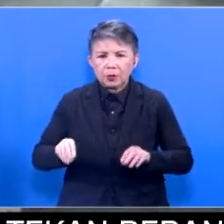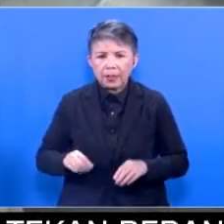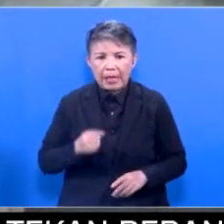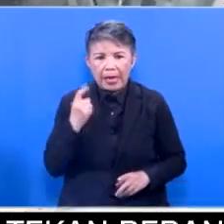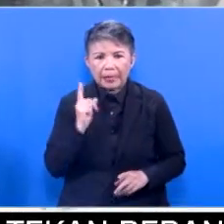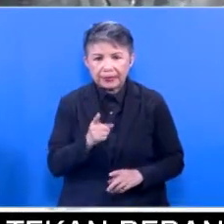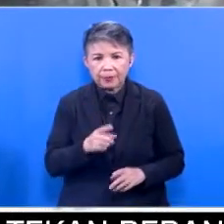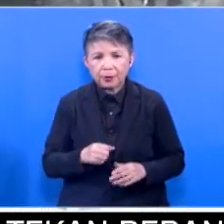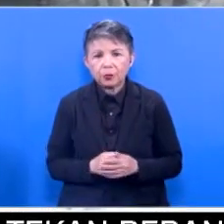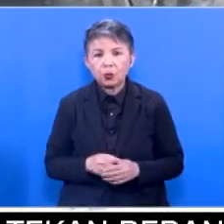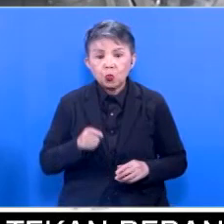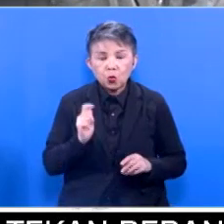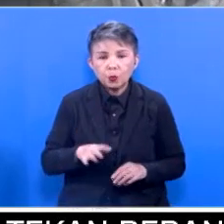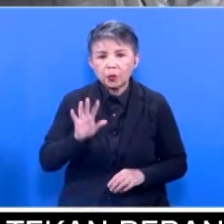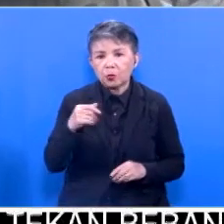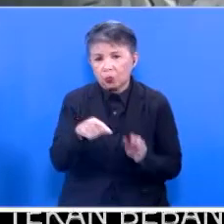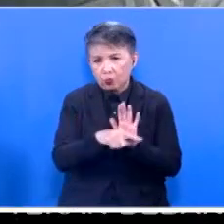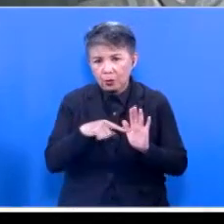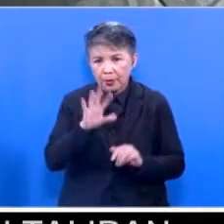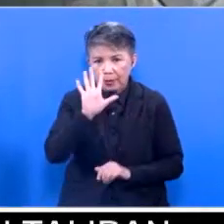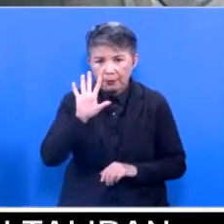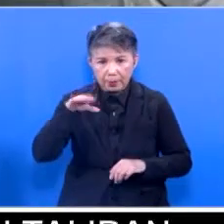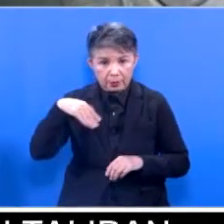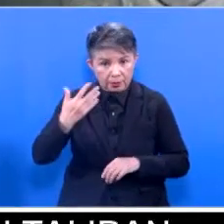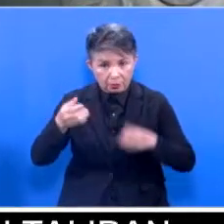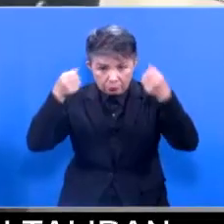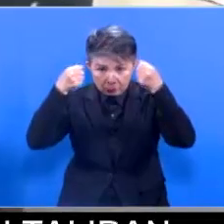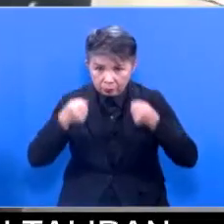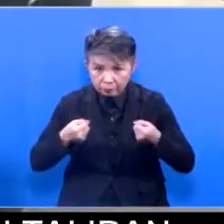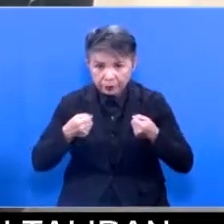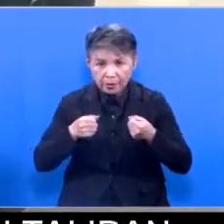hukumannya kurang dari 5 tahun penjara. Tim Liputan CNN Indonesia.